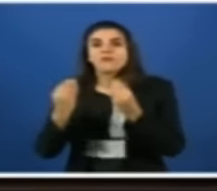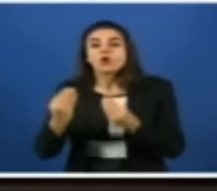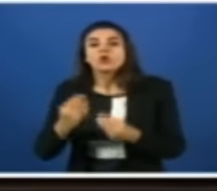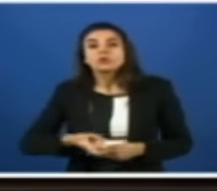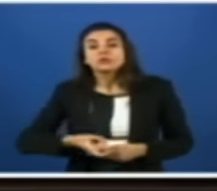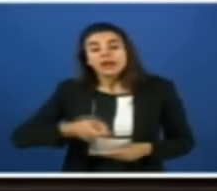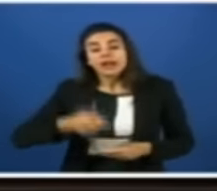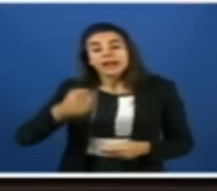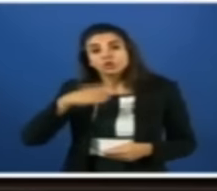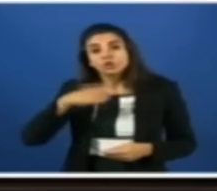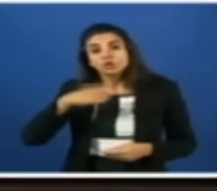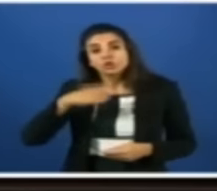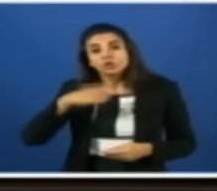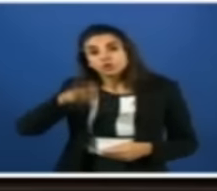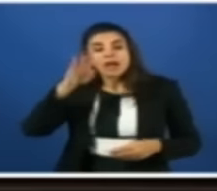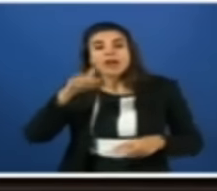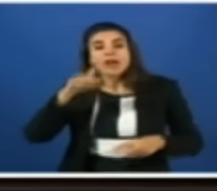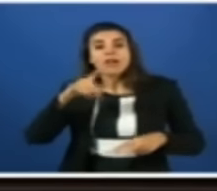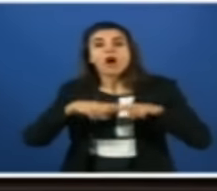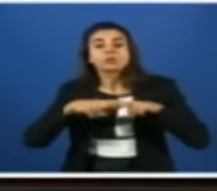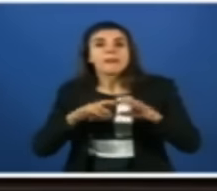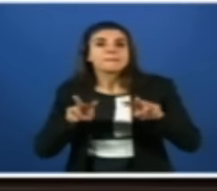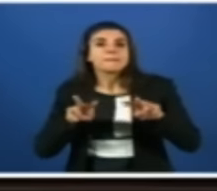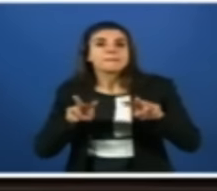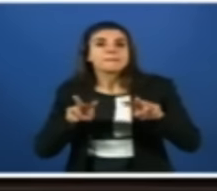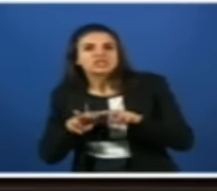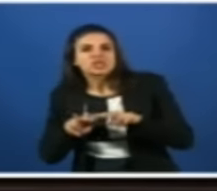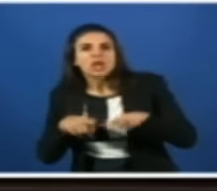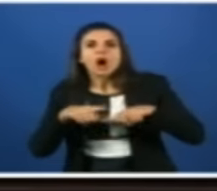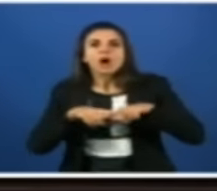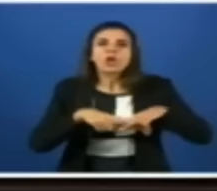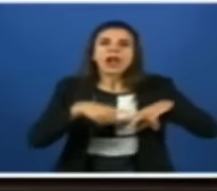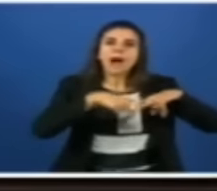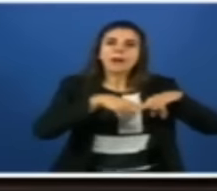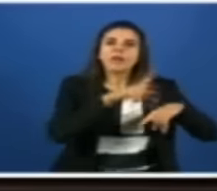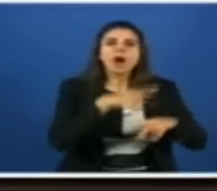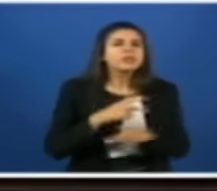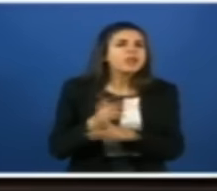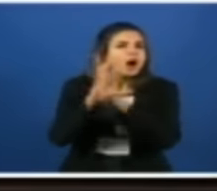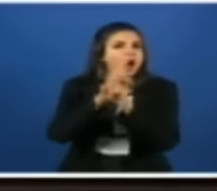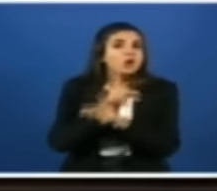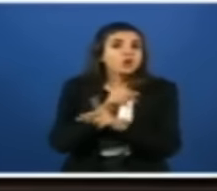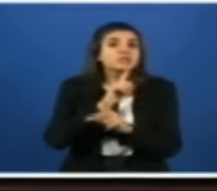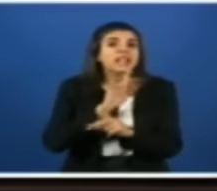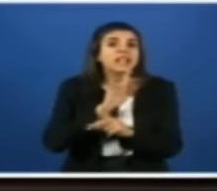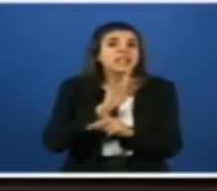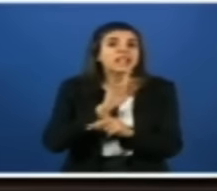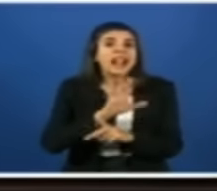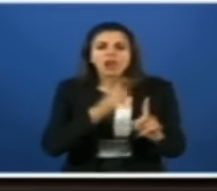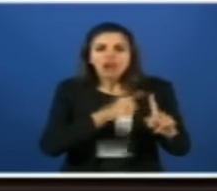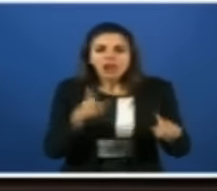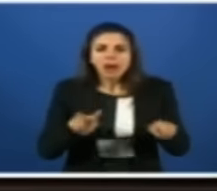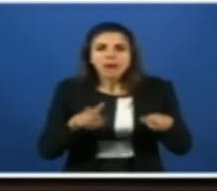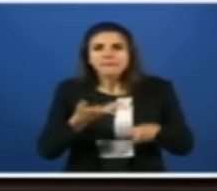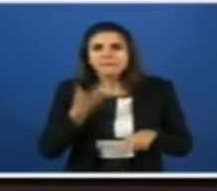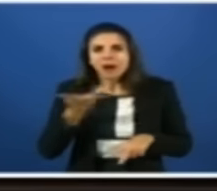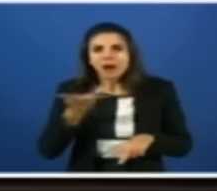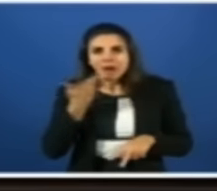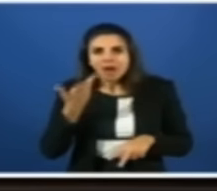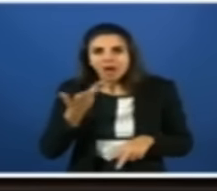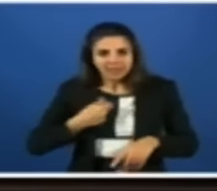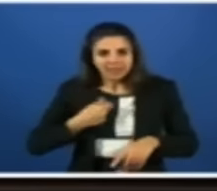Abdülmecid'in, Sultan Abdülhamid'in hayali 150 yıllık Marmara'yı